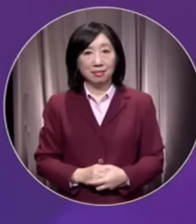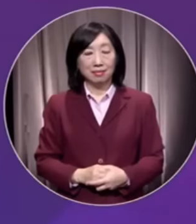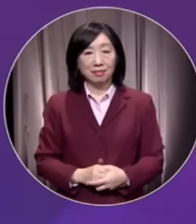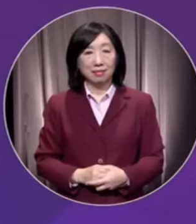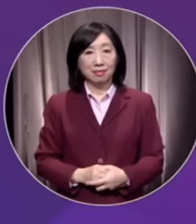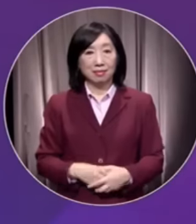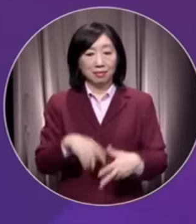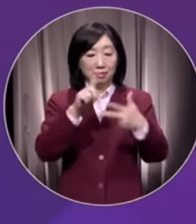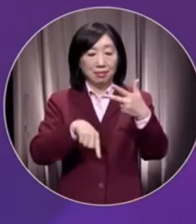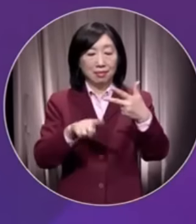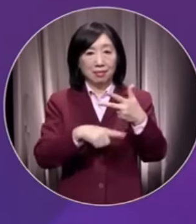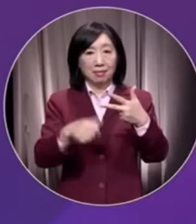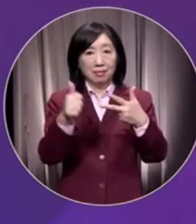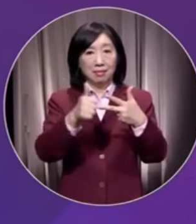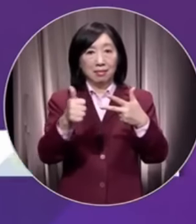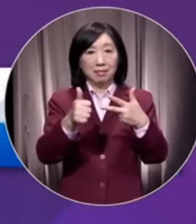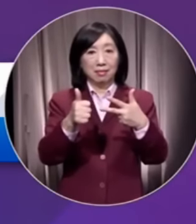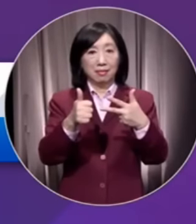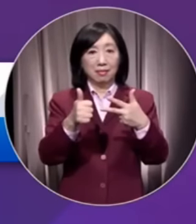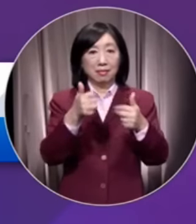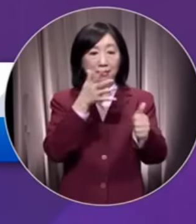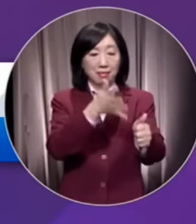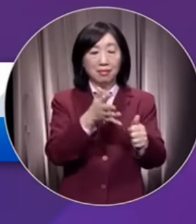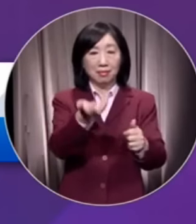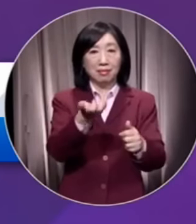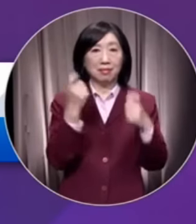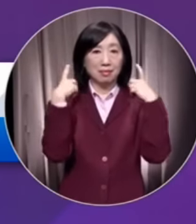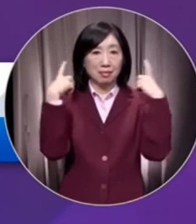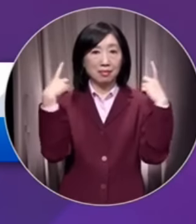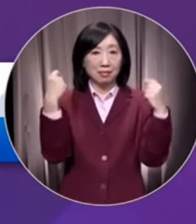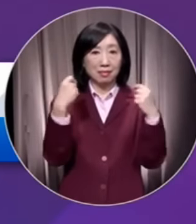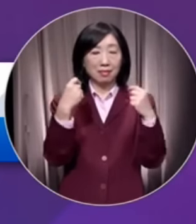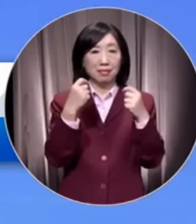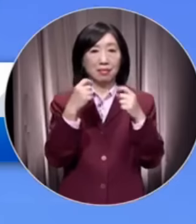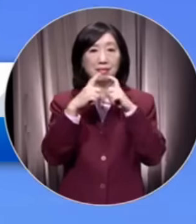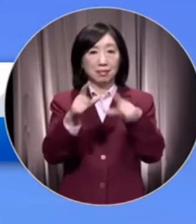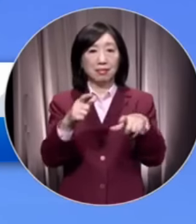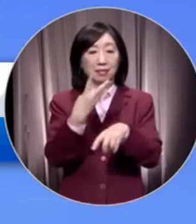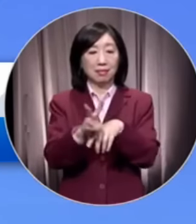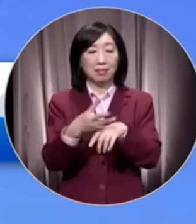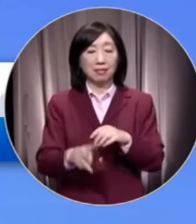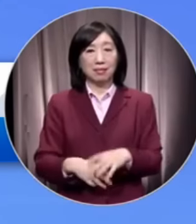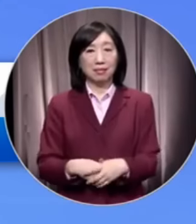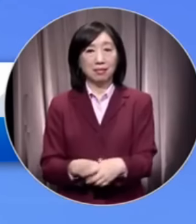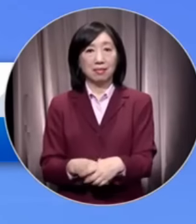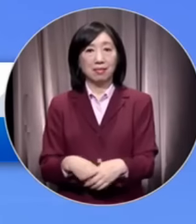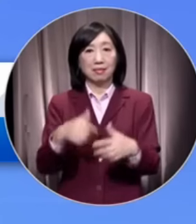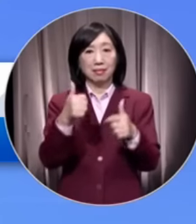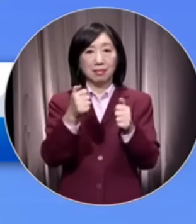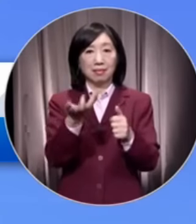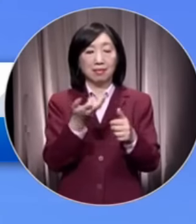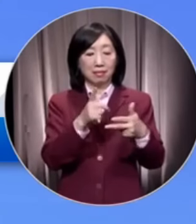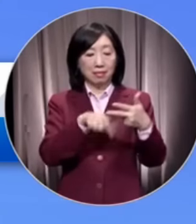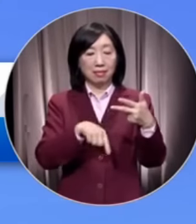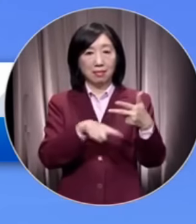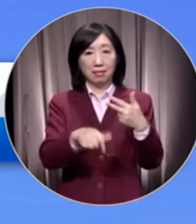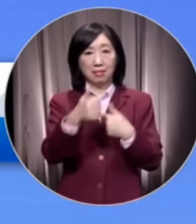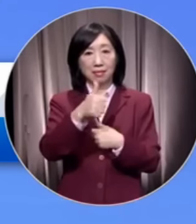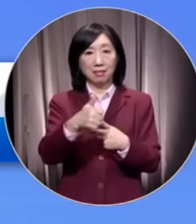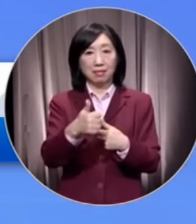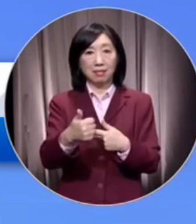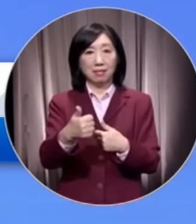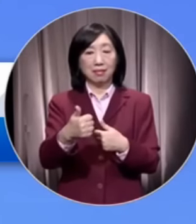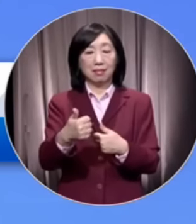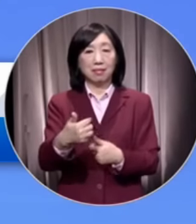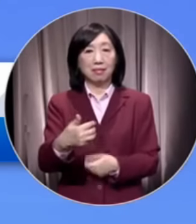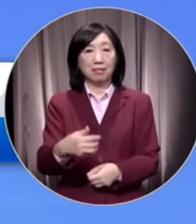朱立伦先生的提问，继续请宋楚瑜先生回答，时间3分钟。 谢谢朱主席谈到这一个大家非常